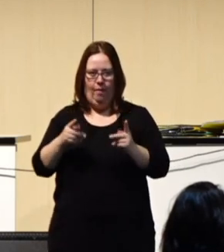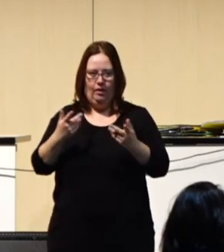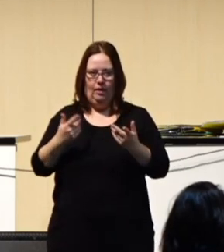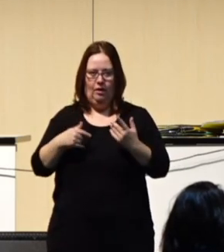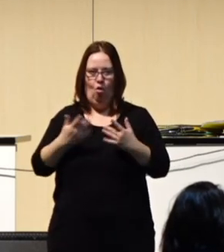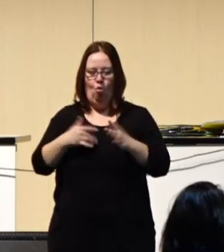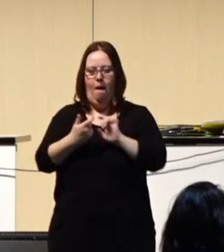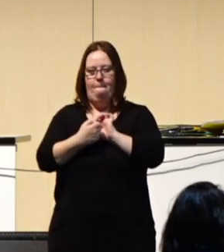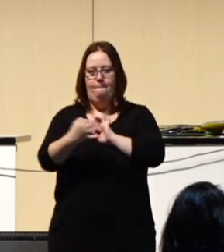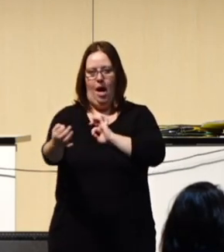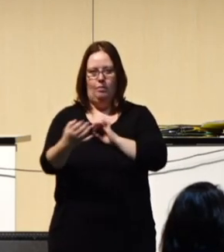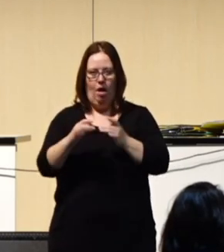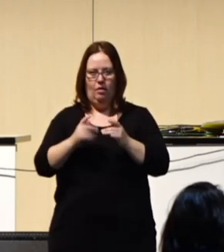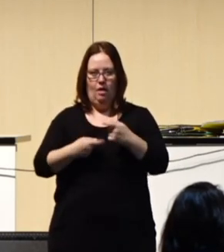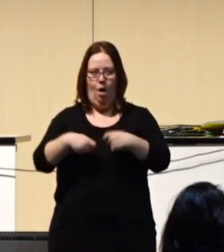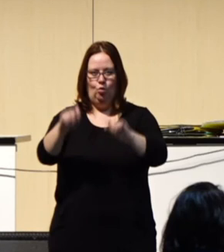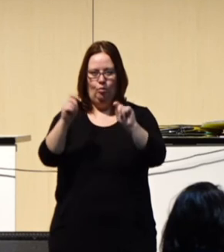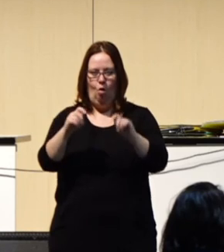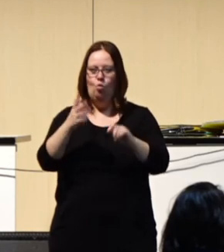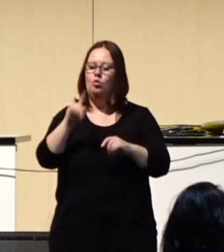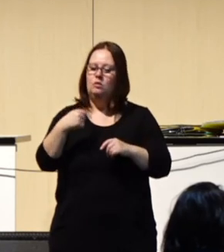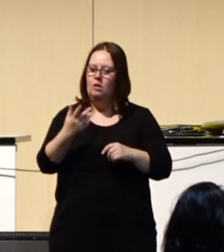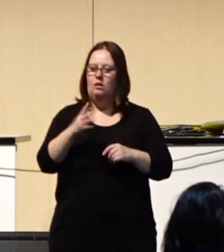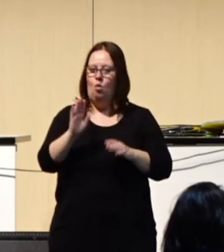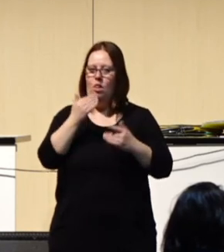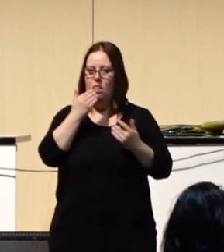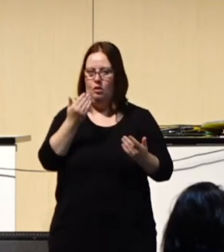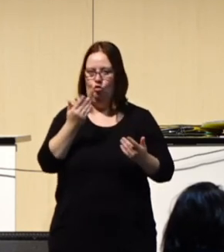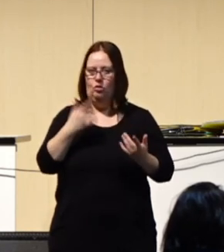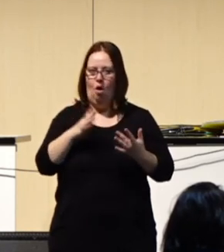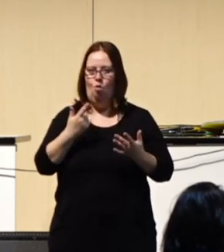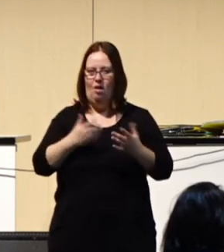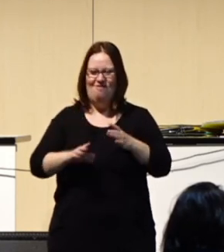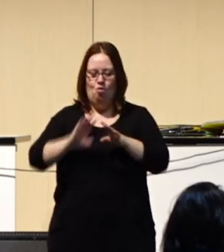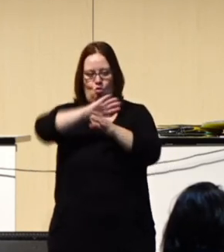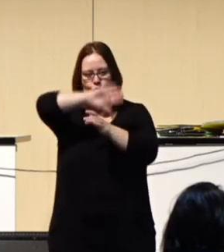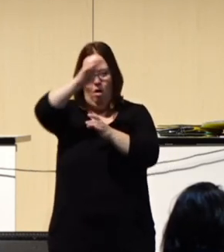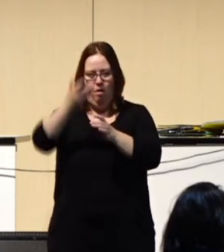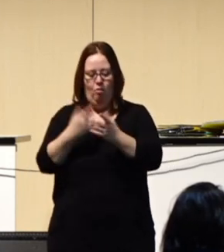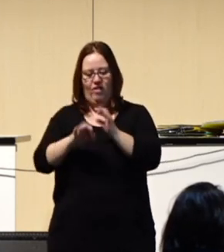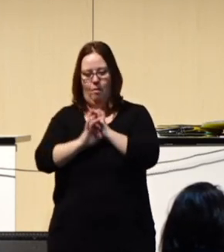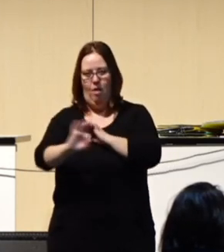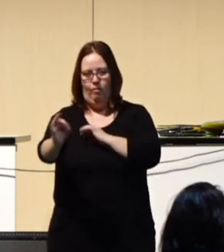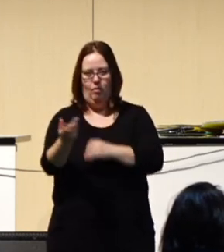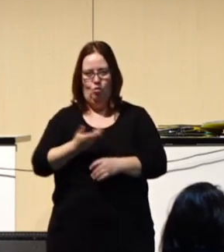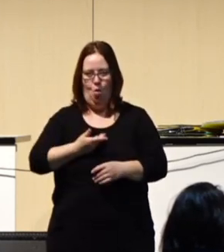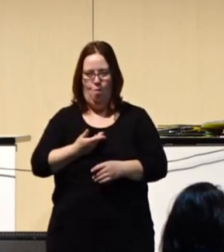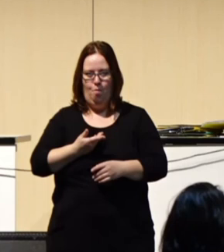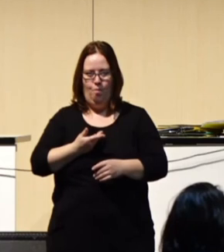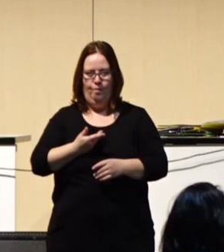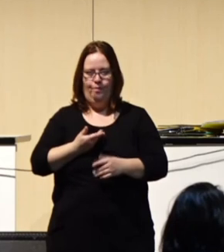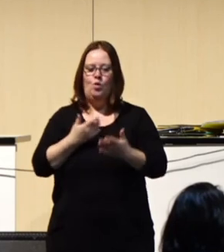den Breitbandausbau investiert, dann wollen wir nicht als Dankeschön noch eine Überbauung im Breitband bekommen.